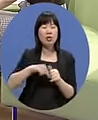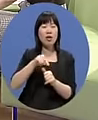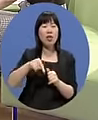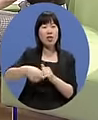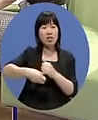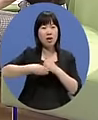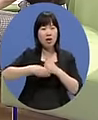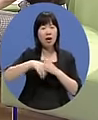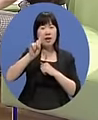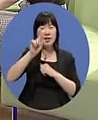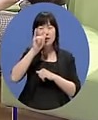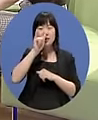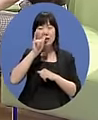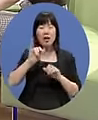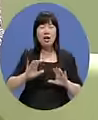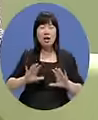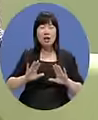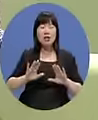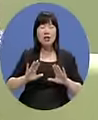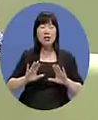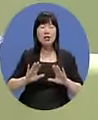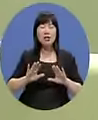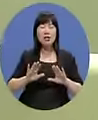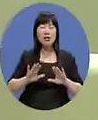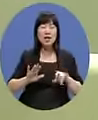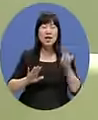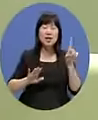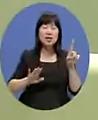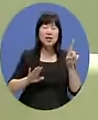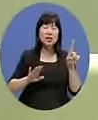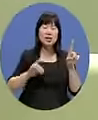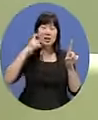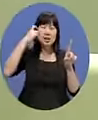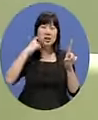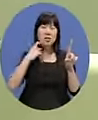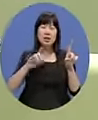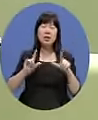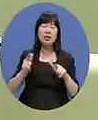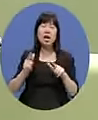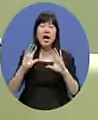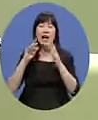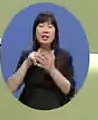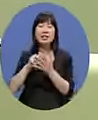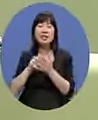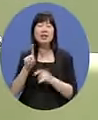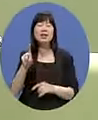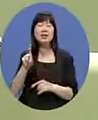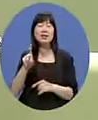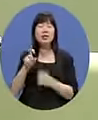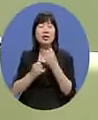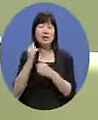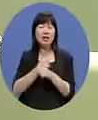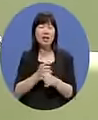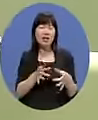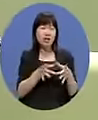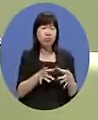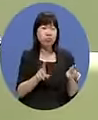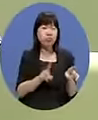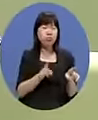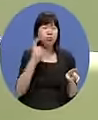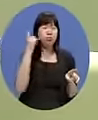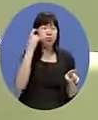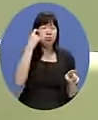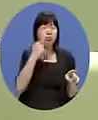다 들어왔는데 아이가 1의 자극인데 이걸 10으로 해석을 해버리는 거예요. 그러니까 CD가 사실 아무 소리도 아닌데 얘는